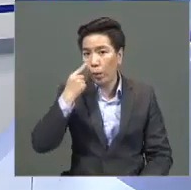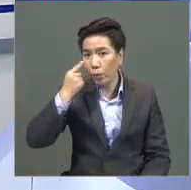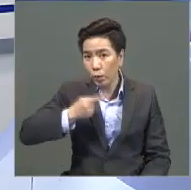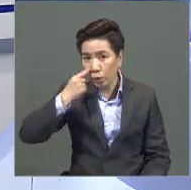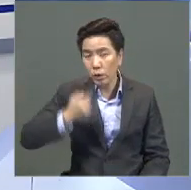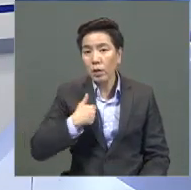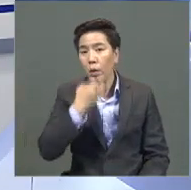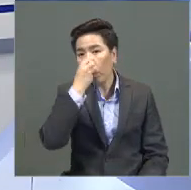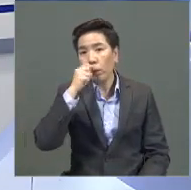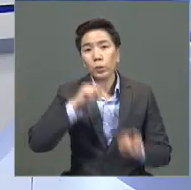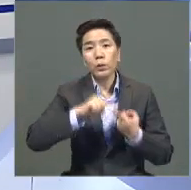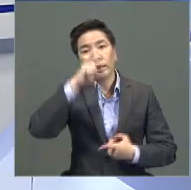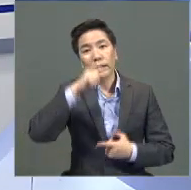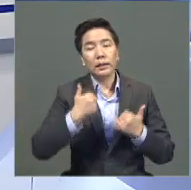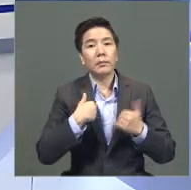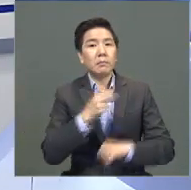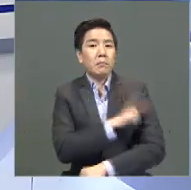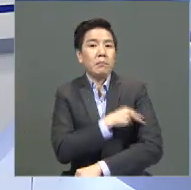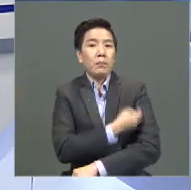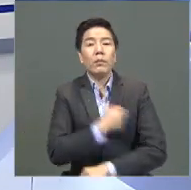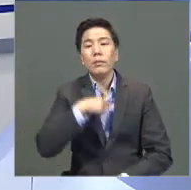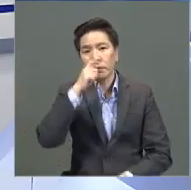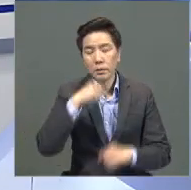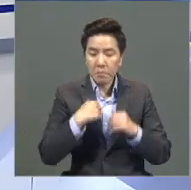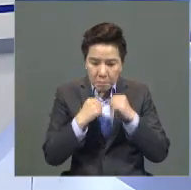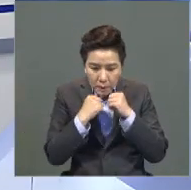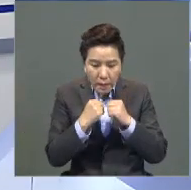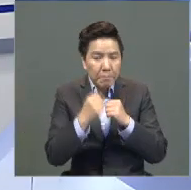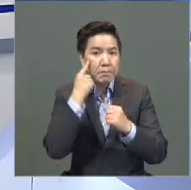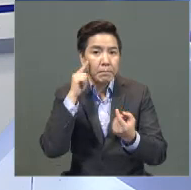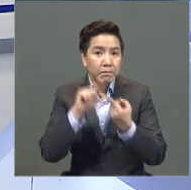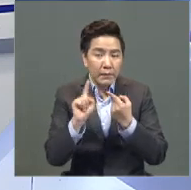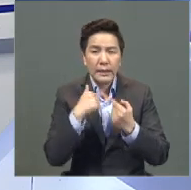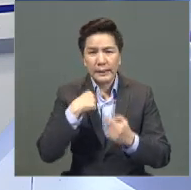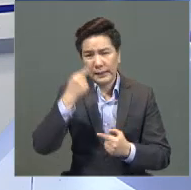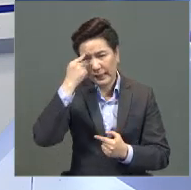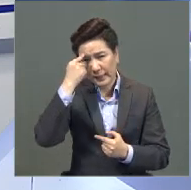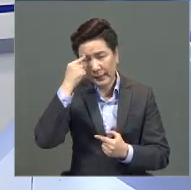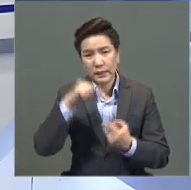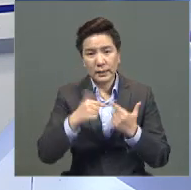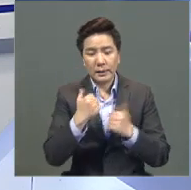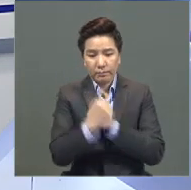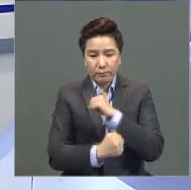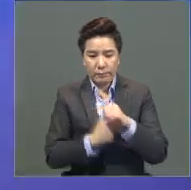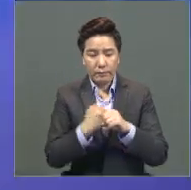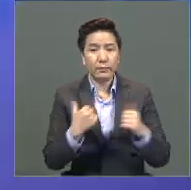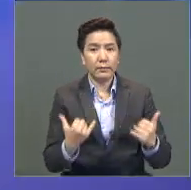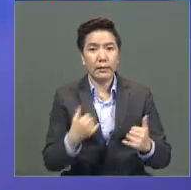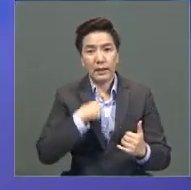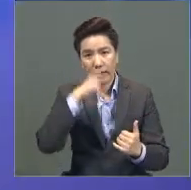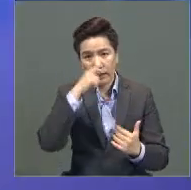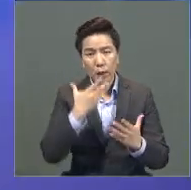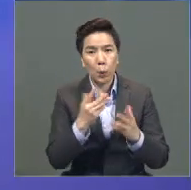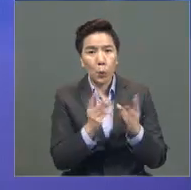ในขณะที่การทดลองในบ้านเราอยู่ที่บอกว่าแพทย์ของไทยนั้นก็พยายามอย่างเต็มที่นะครับคาดการณ์กันนะครับว่าภายในปีนี้นั้น